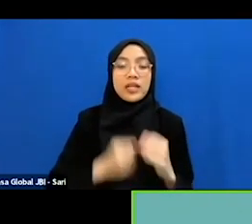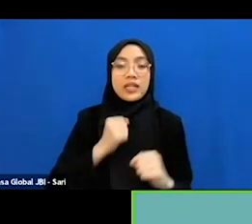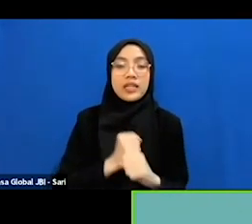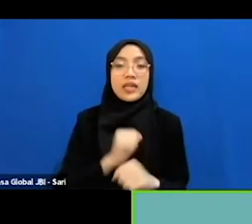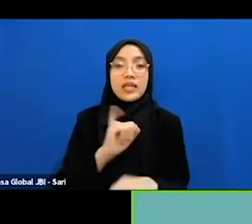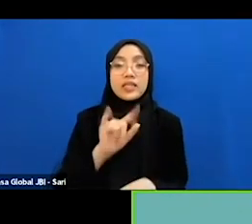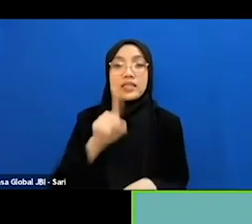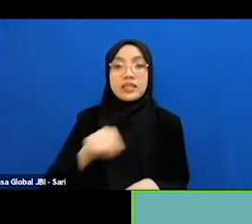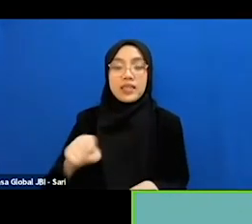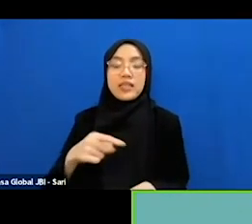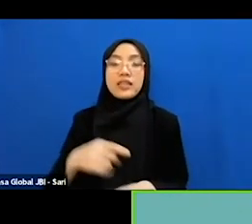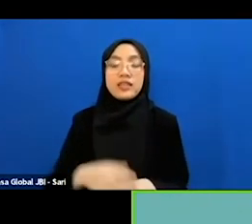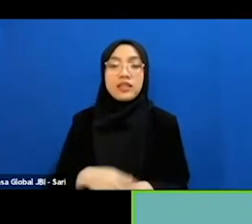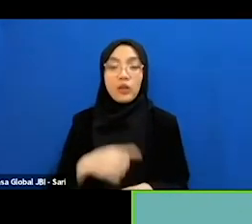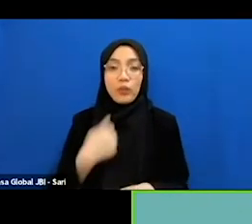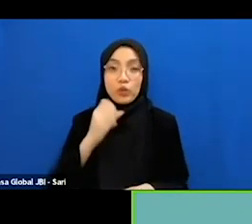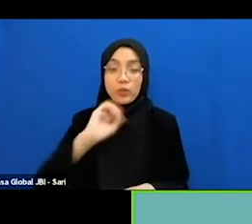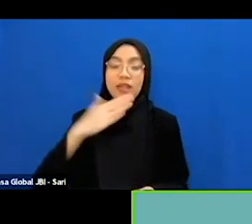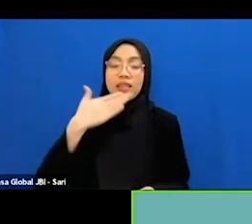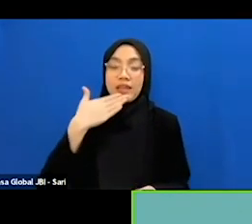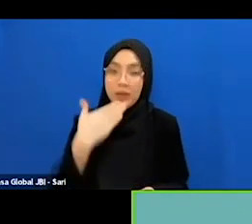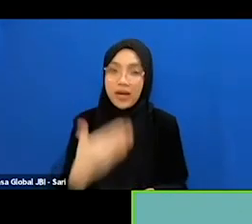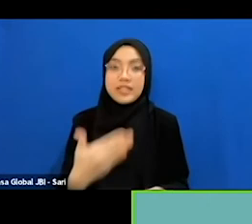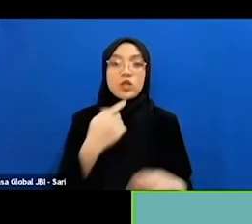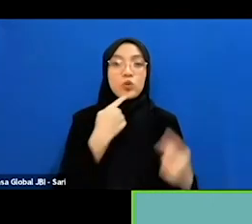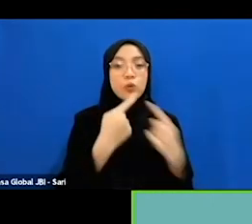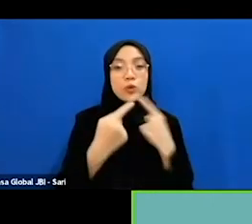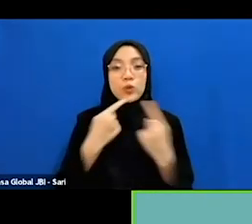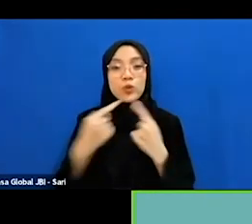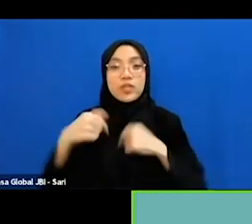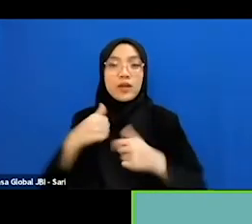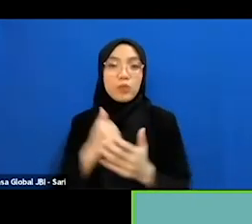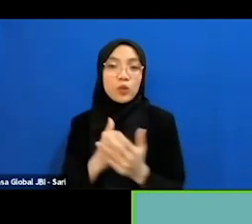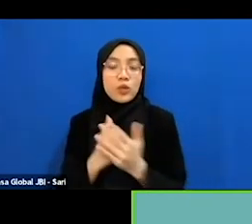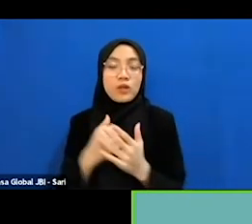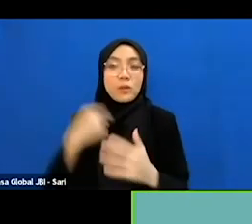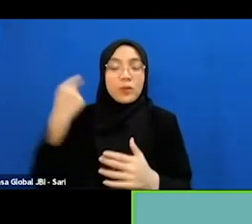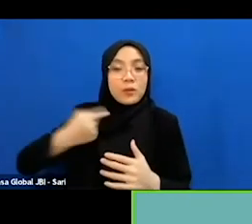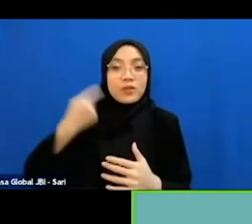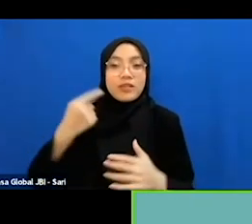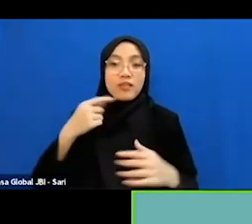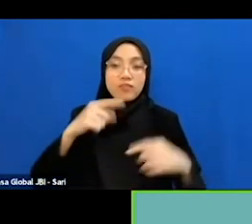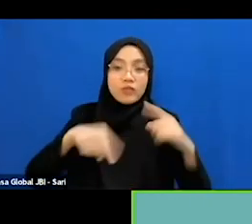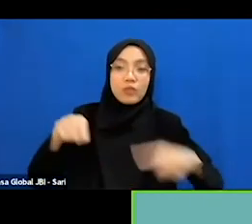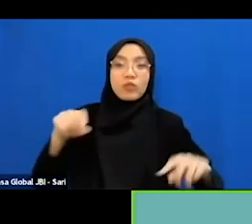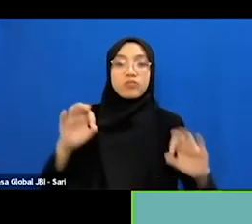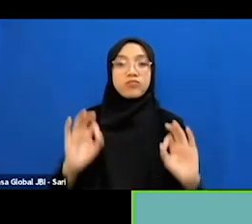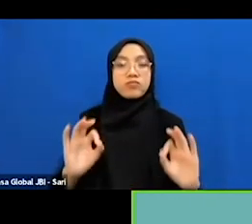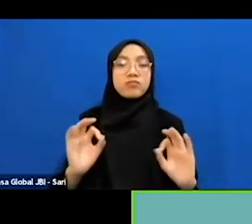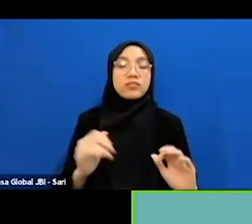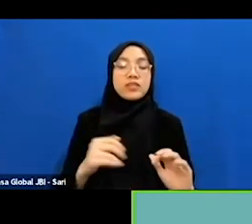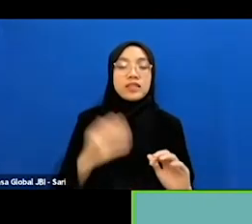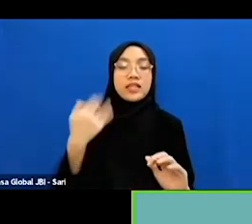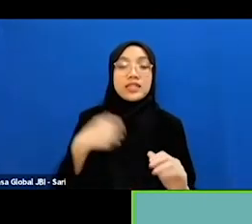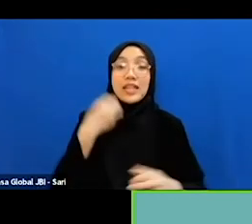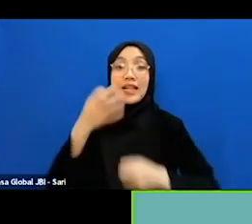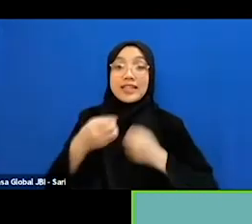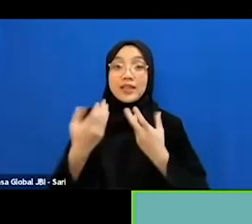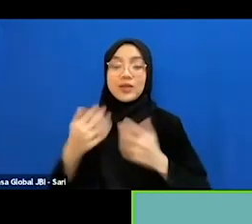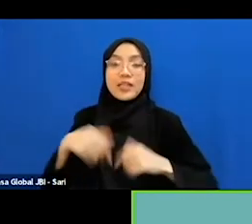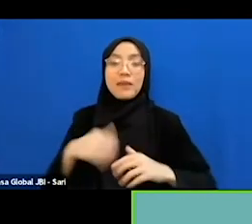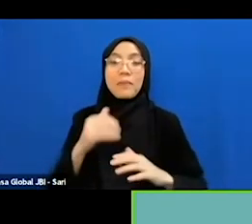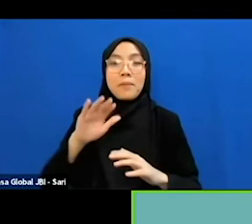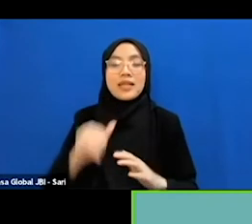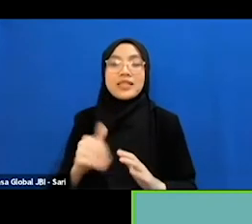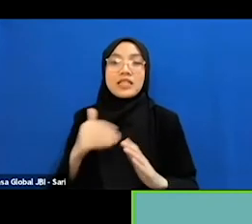Om sekali lagi terima kasih atas diskusi yang menurut saya sudah cukup intensif dan dinamis seperti telah dimintakan ini hanya studi